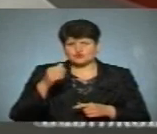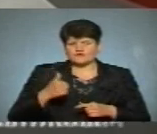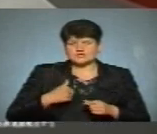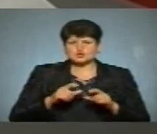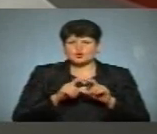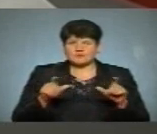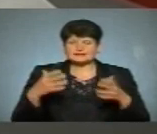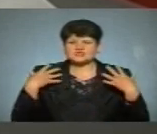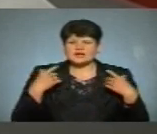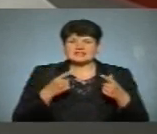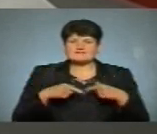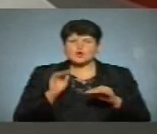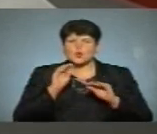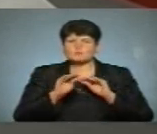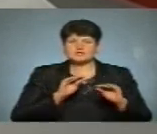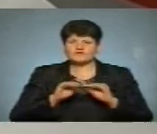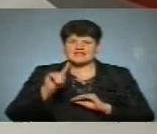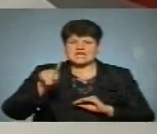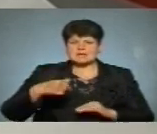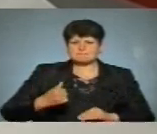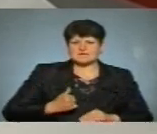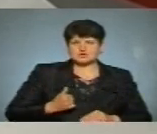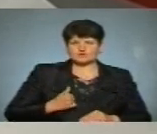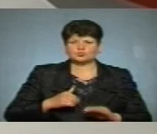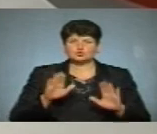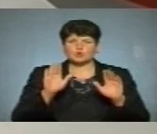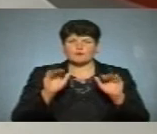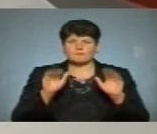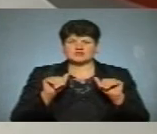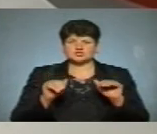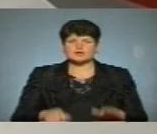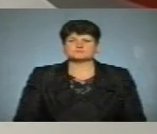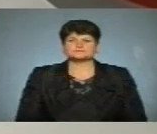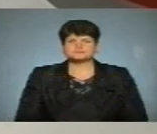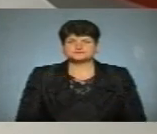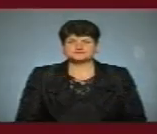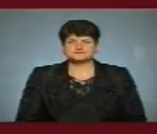начальник відділу комплектування та призову. До побачення. До побачення.